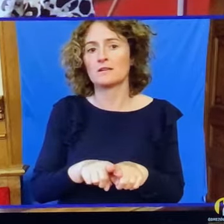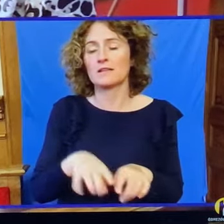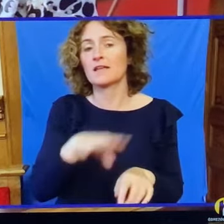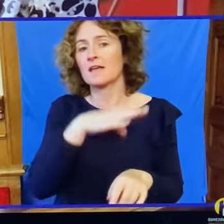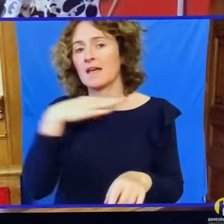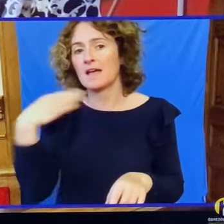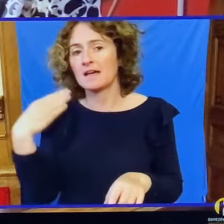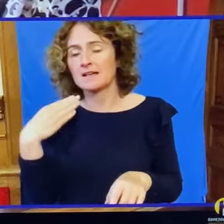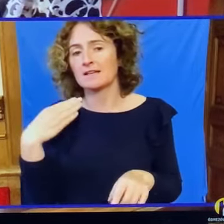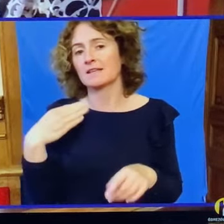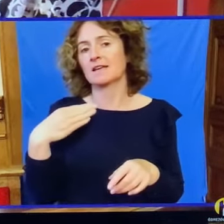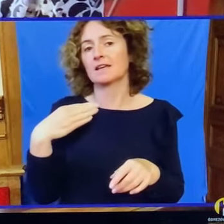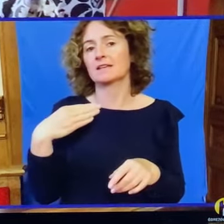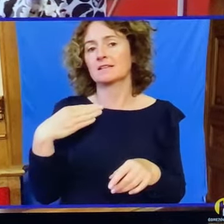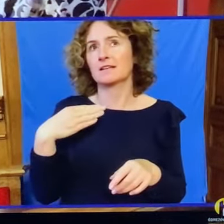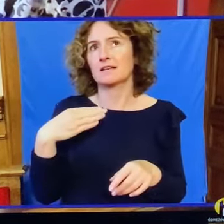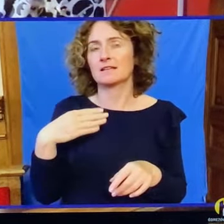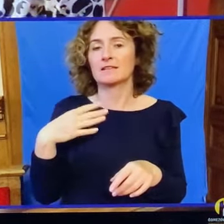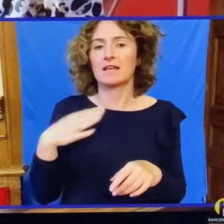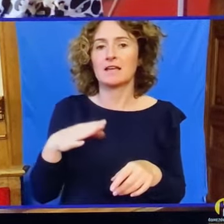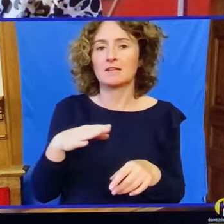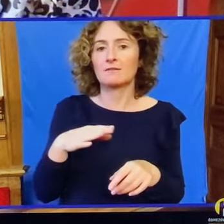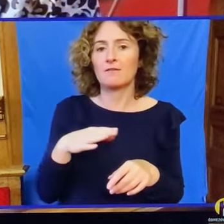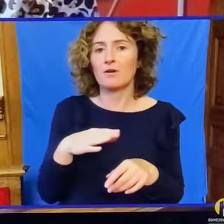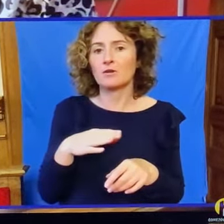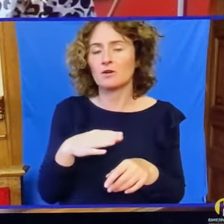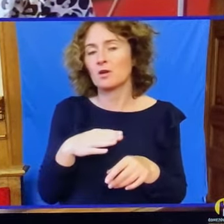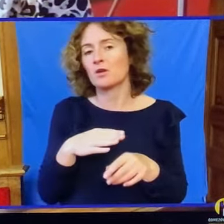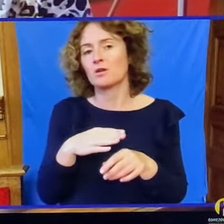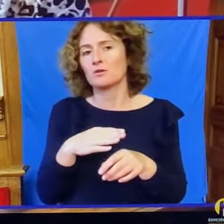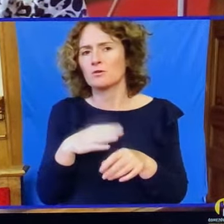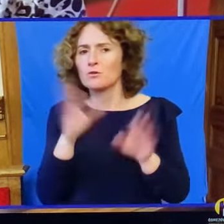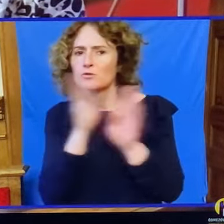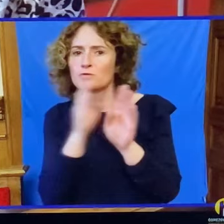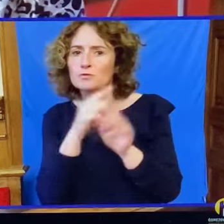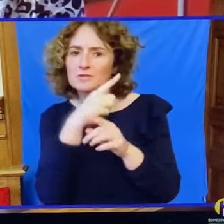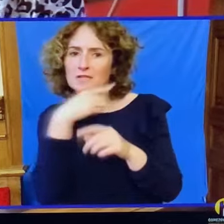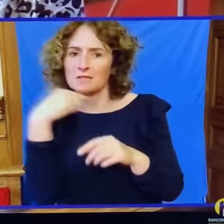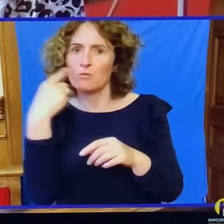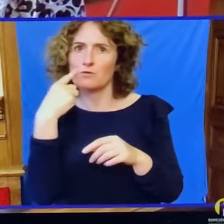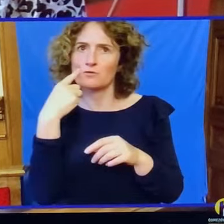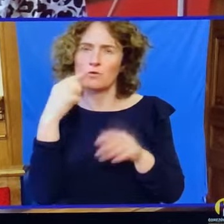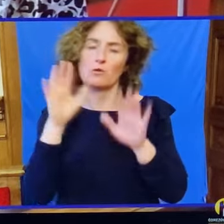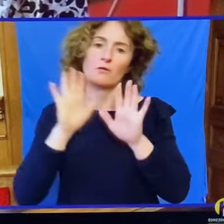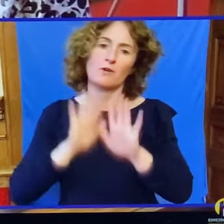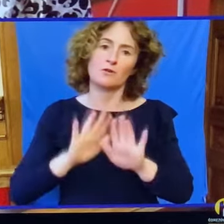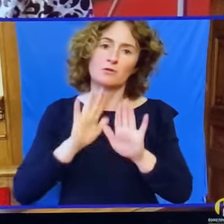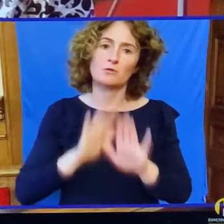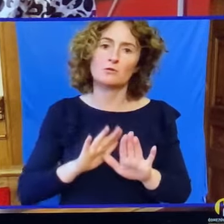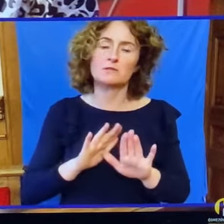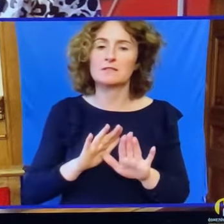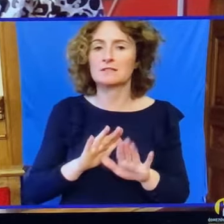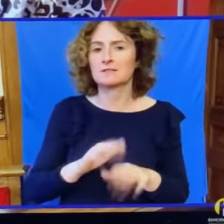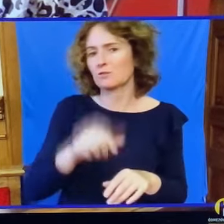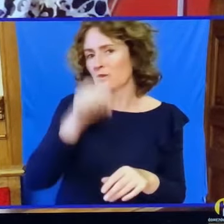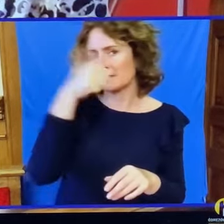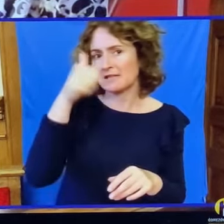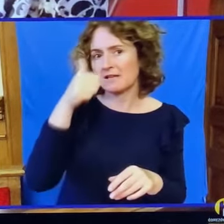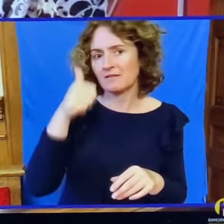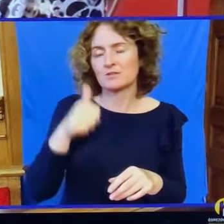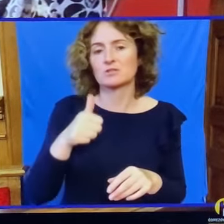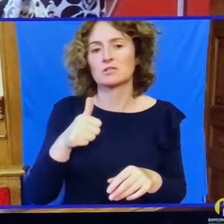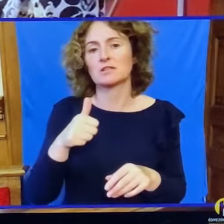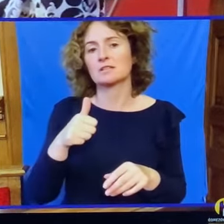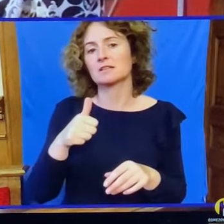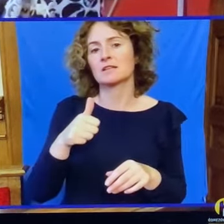kárörvendően, vagy legbelül sunyin mosolyogva nyugtázzák, hogy nevesíteni, hibáztatni újra azt az embert fogja